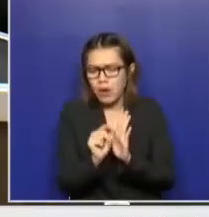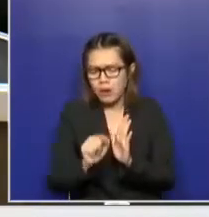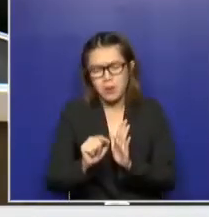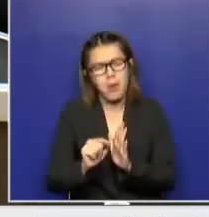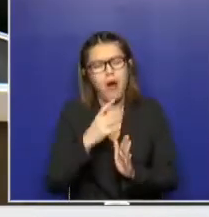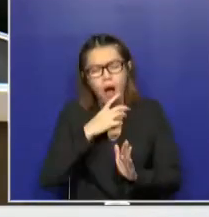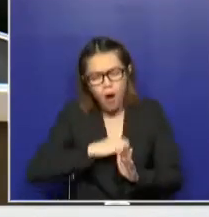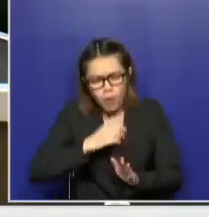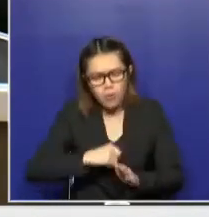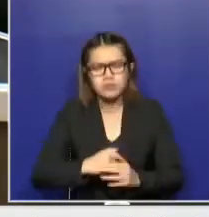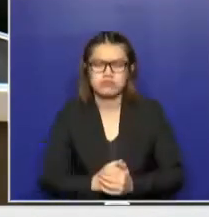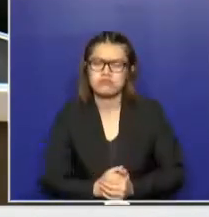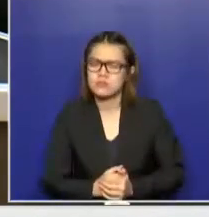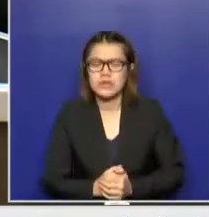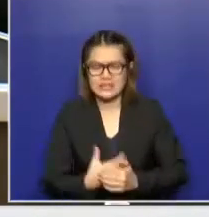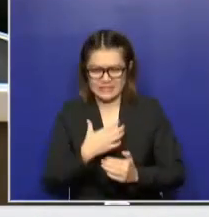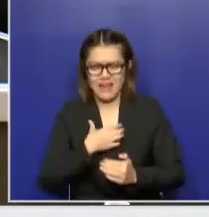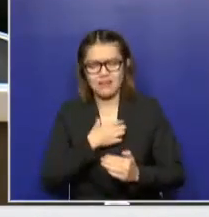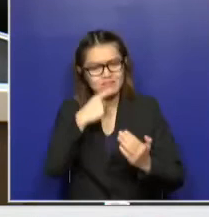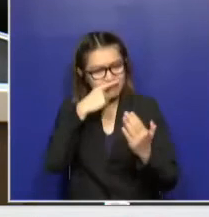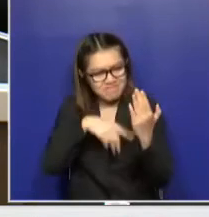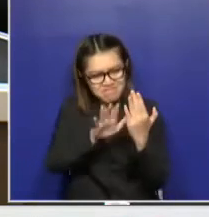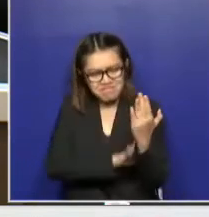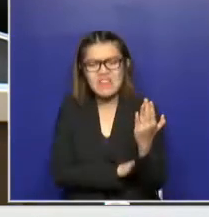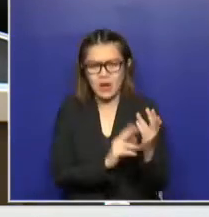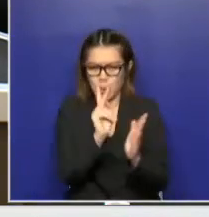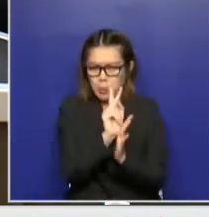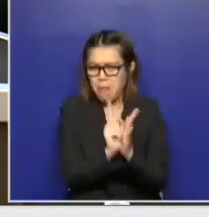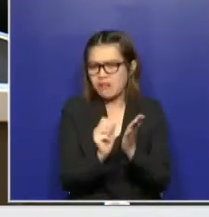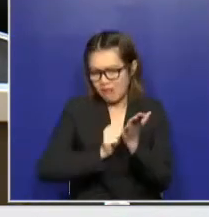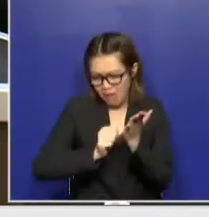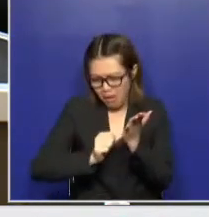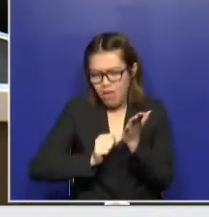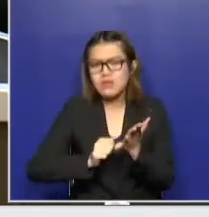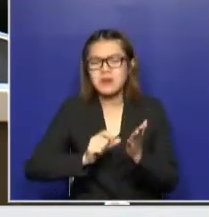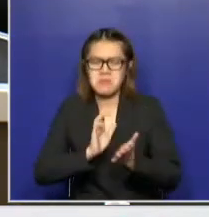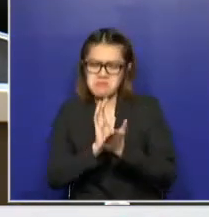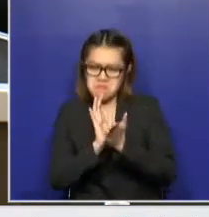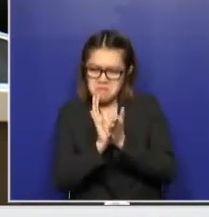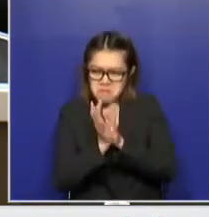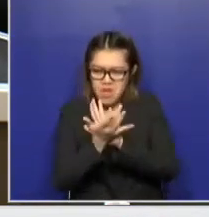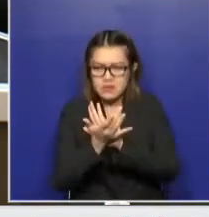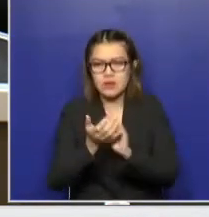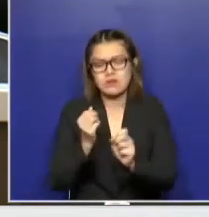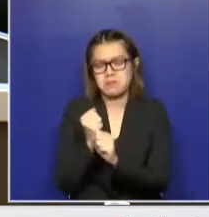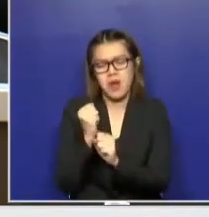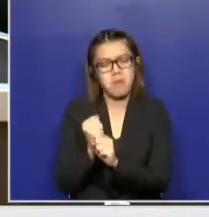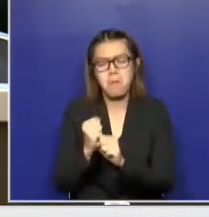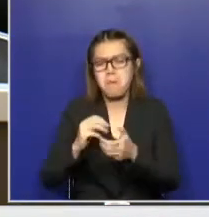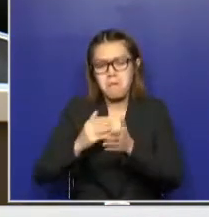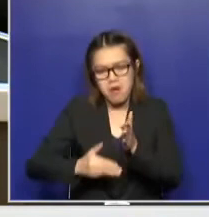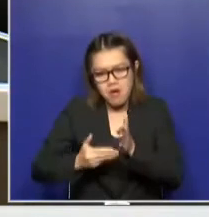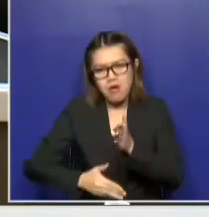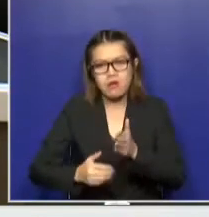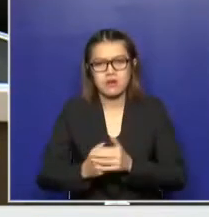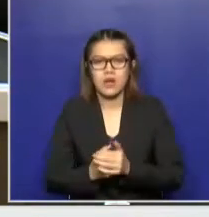หลังครับเรากำลังจะมีการปฏิรูปประเทศโดยการแก้กฎหมายหลายๆอย่างที่เป็นอุปสรรคในการดำเนินการอุปสรรคใน